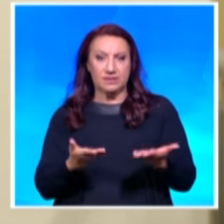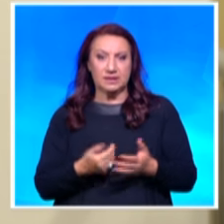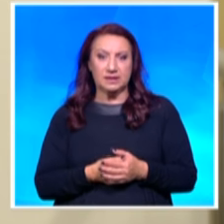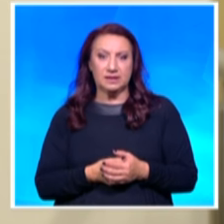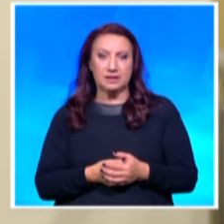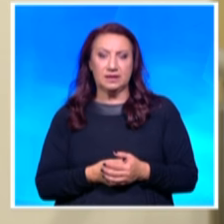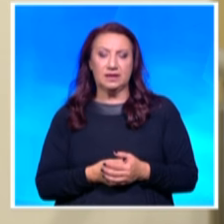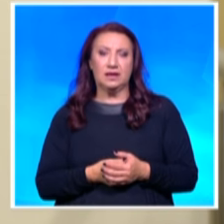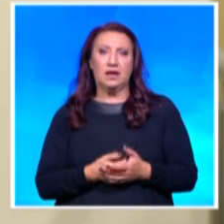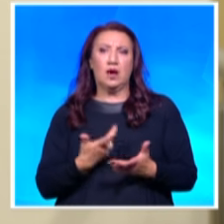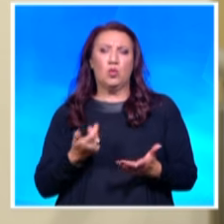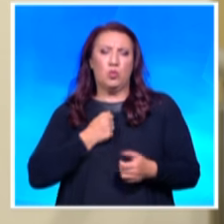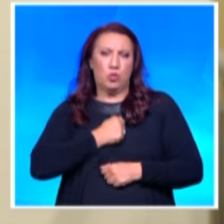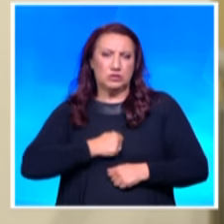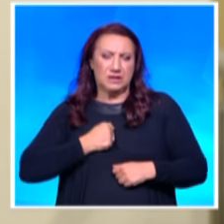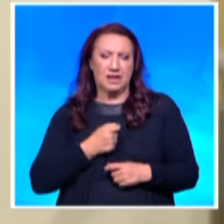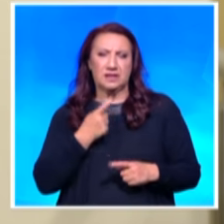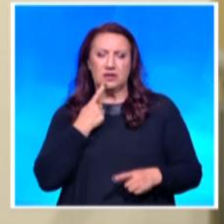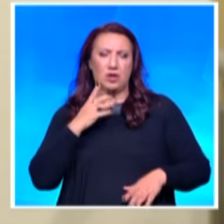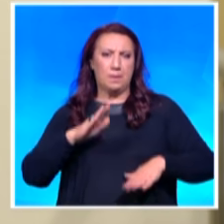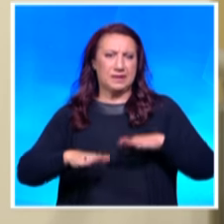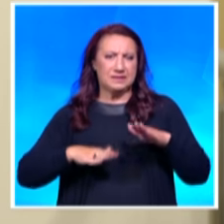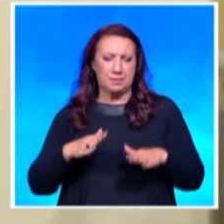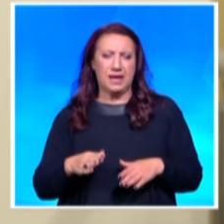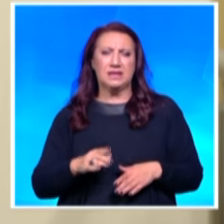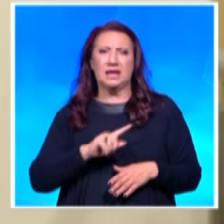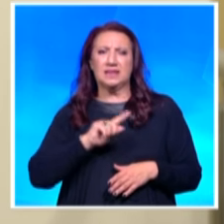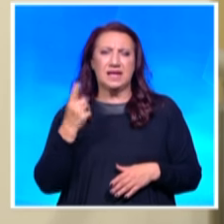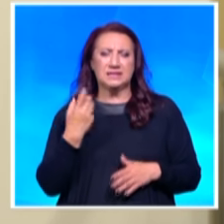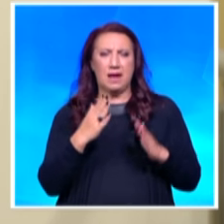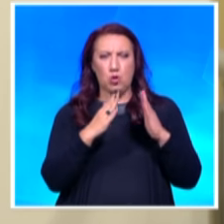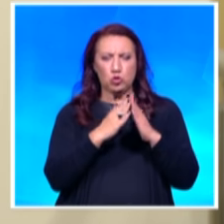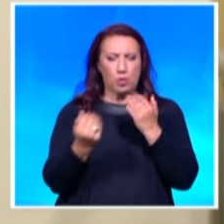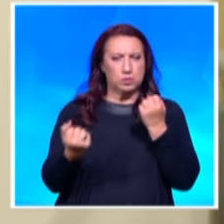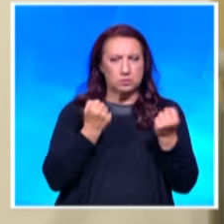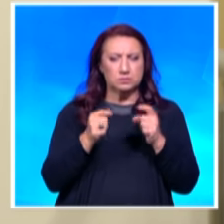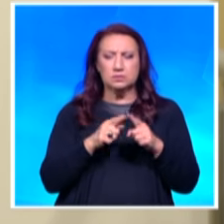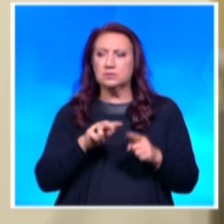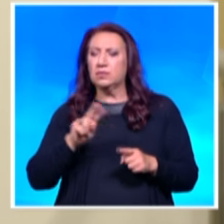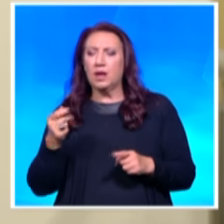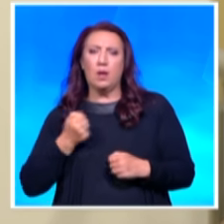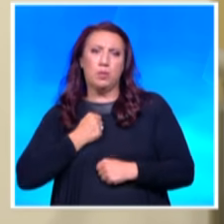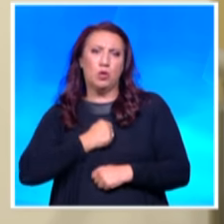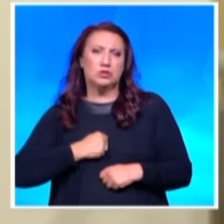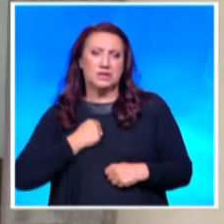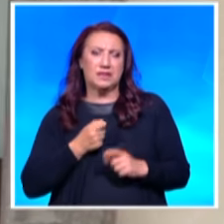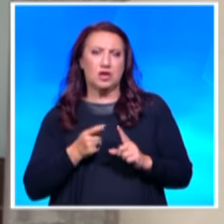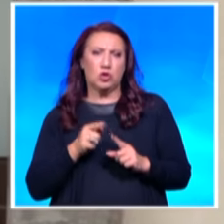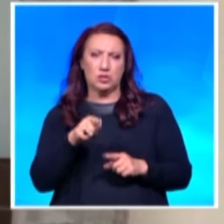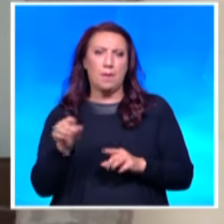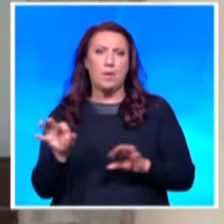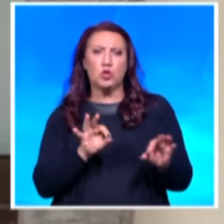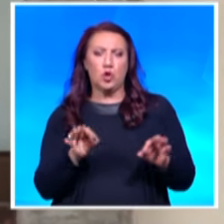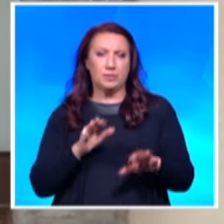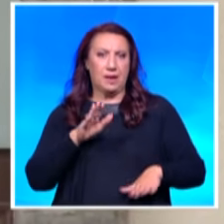на престъпления, и то не само от домашно насилие, изобщо на пострадалите от престъпления.